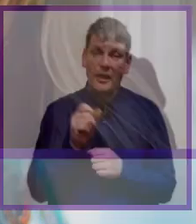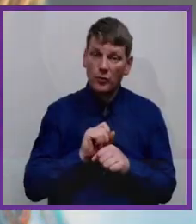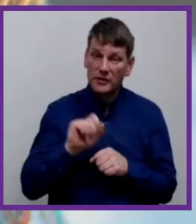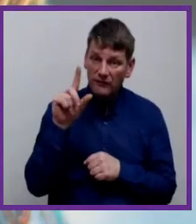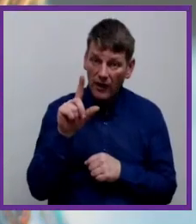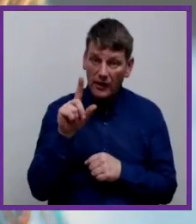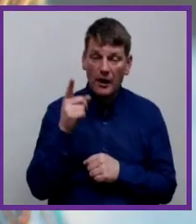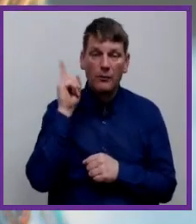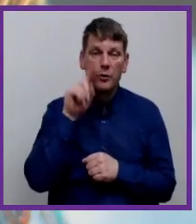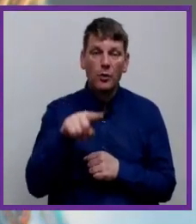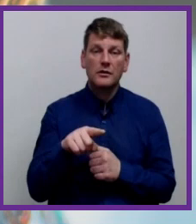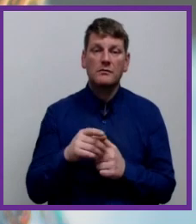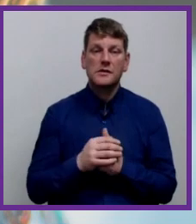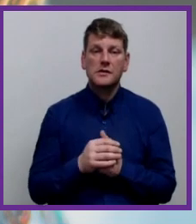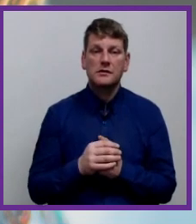vairāk, protams,